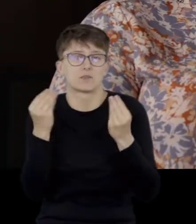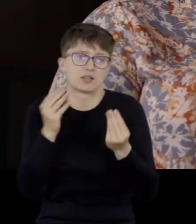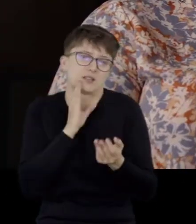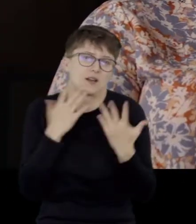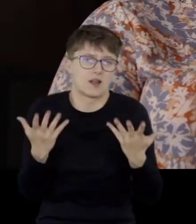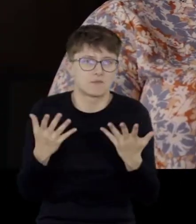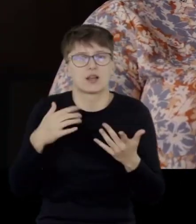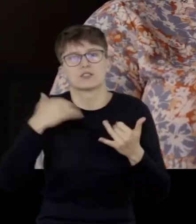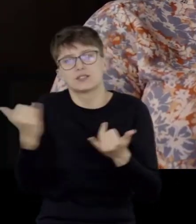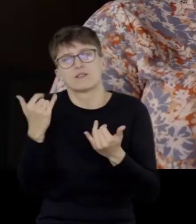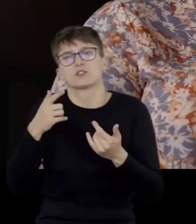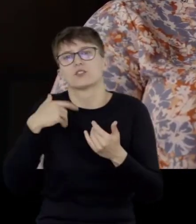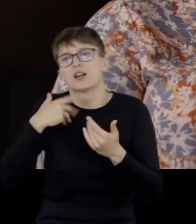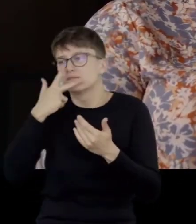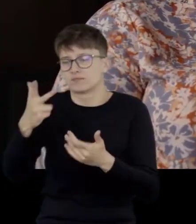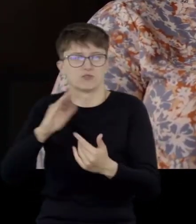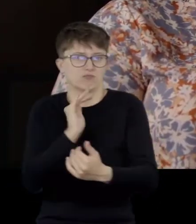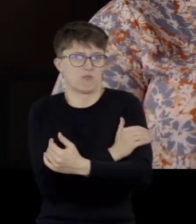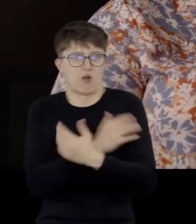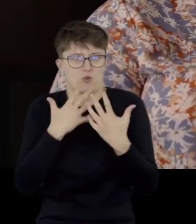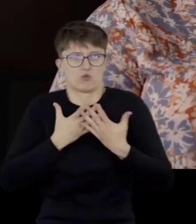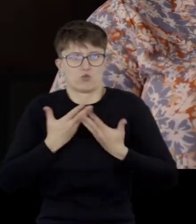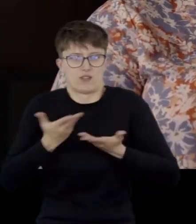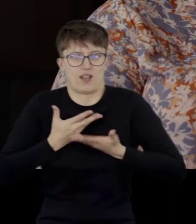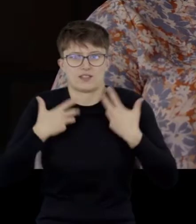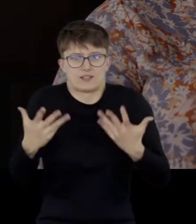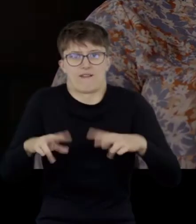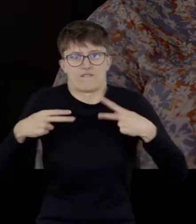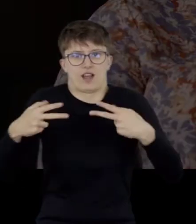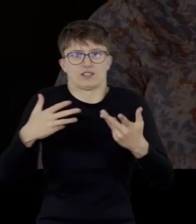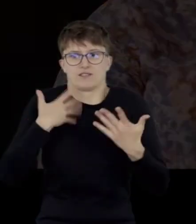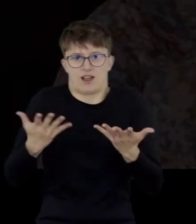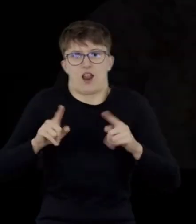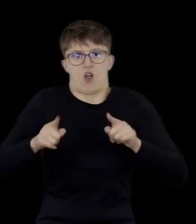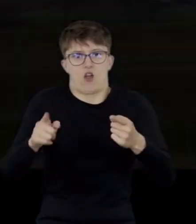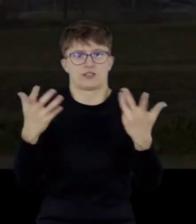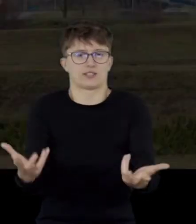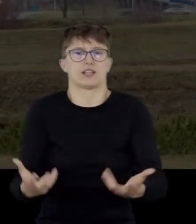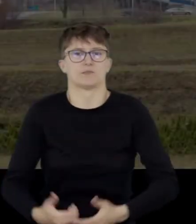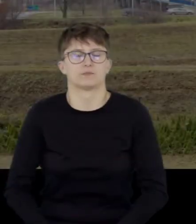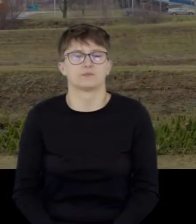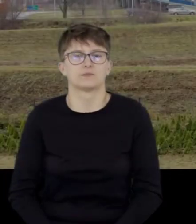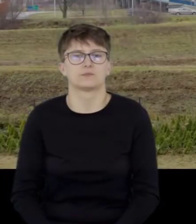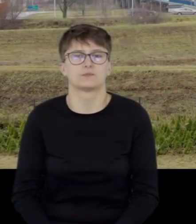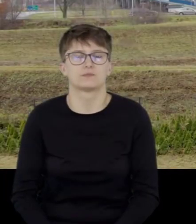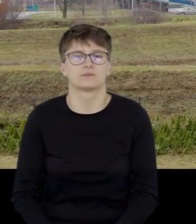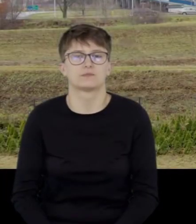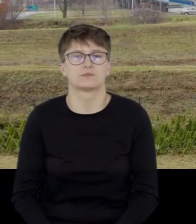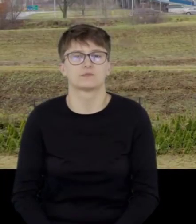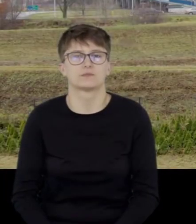chyba najpiękniejsze i jakby to zawsze daje takiego powera i chce się wracać i dalej organizować.